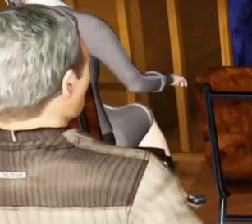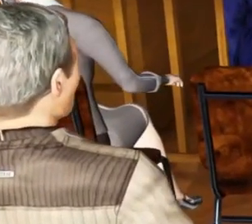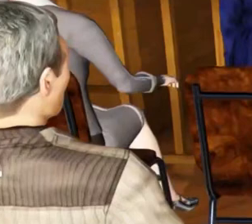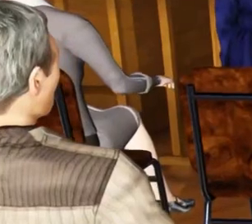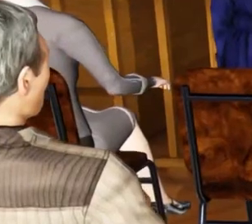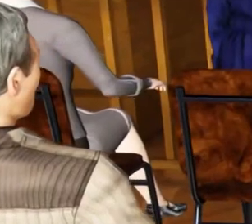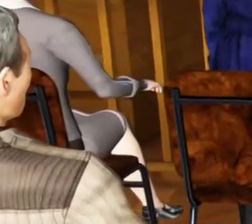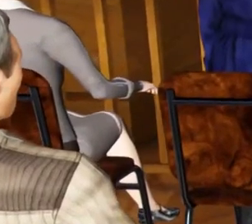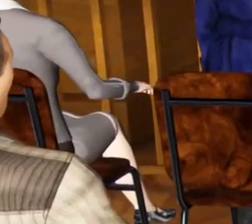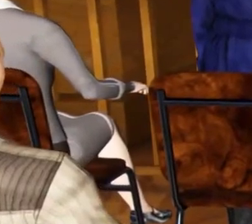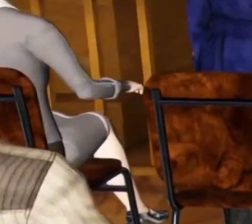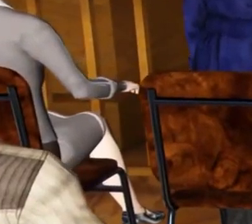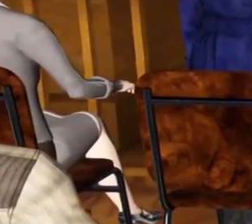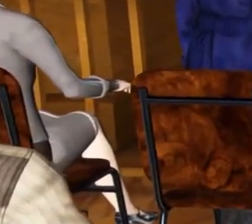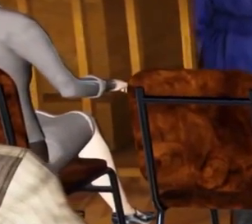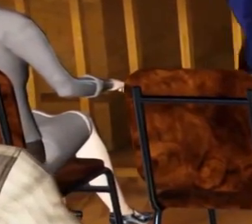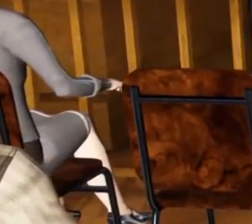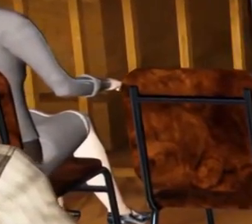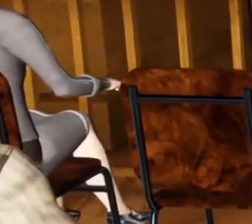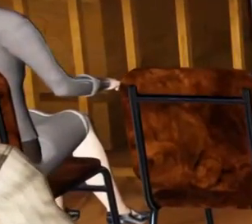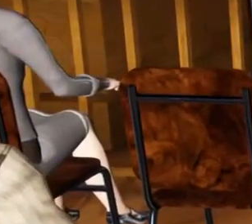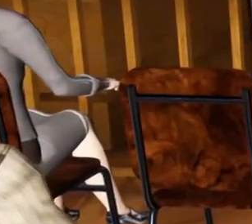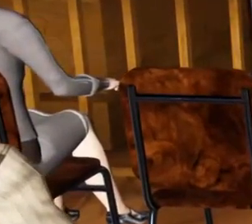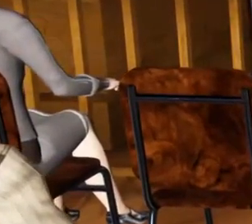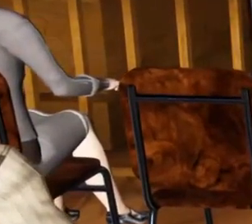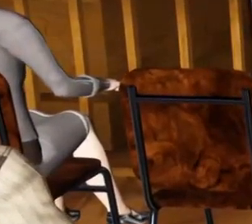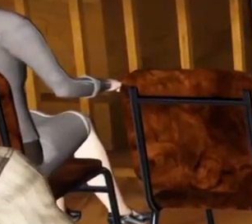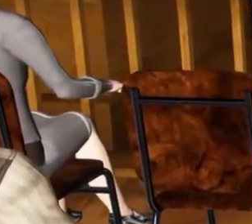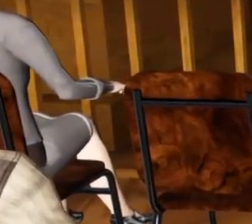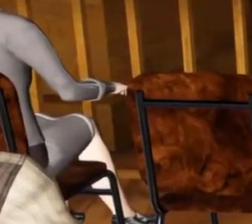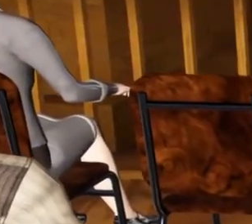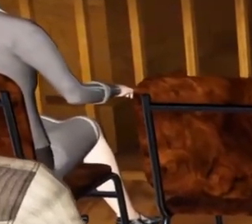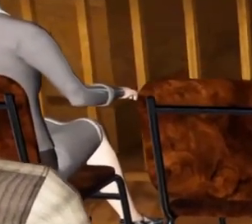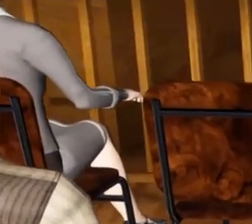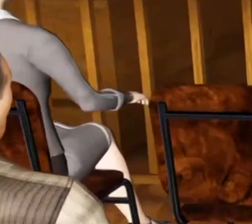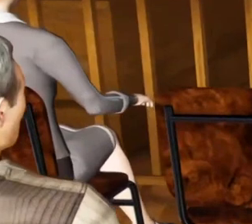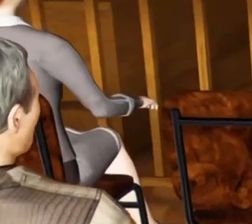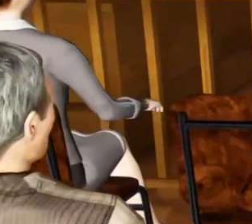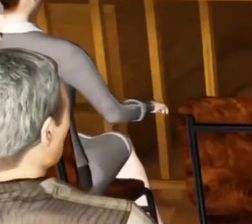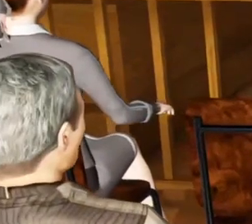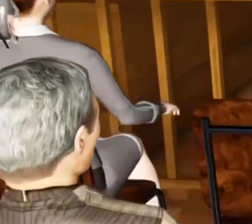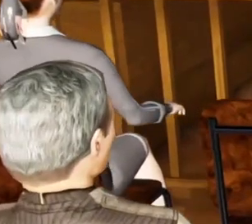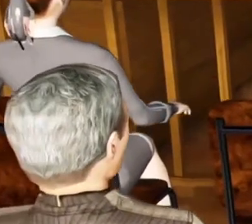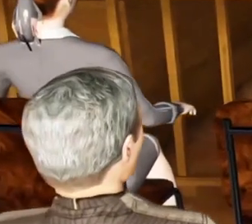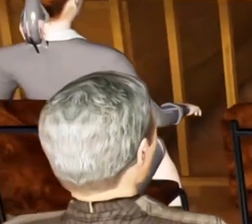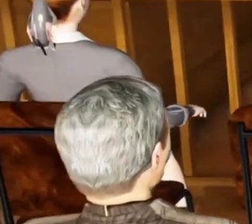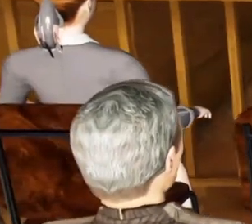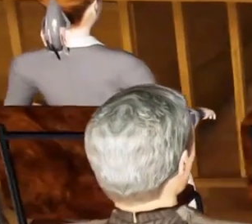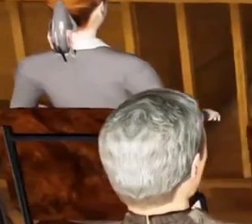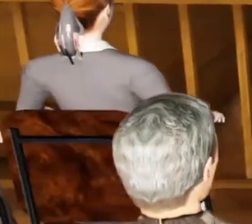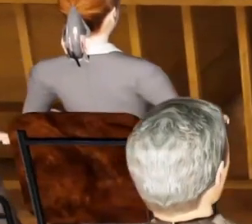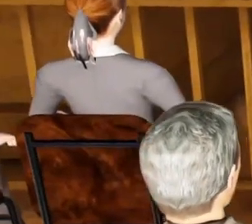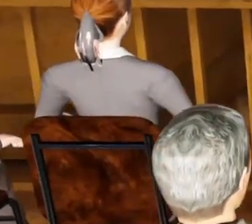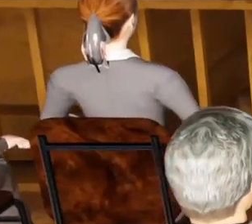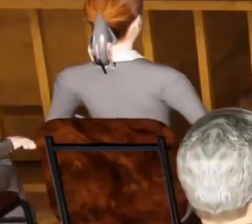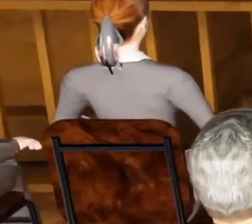να επέμβουν οι αστυνομικοί να βγει έξω από την αίθουσα με τη συνοδία τους και με τον κύριο λίτρα να είναι από